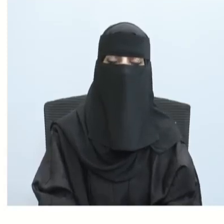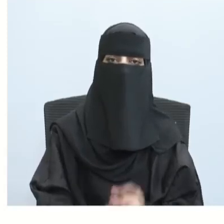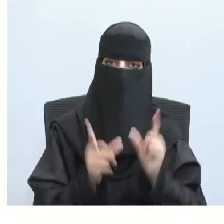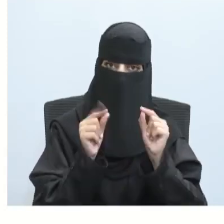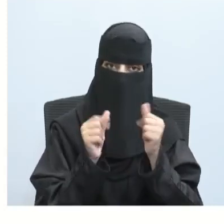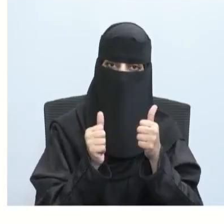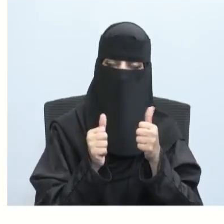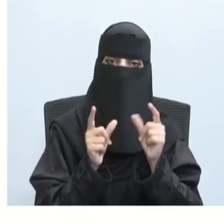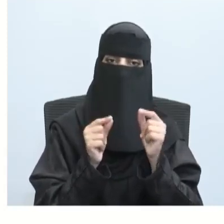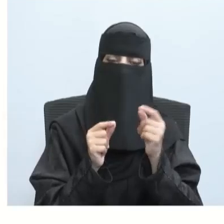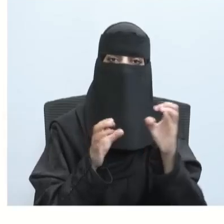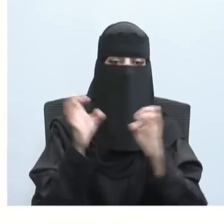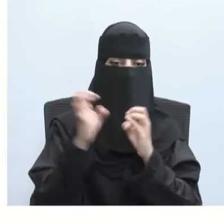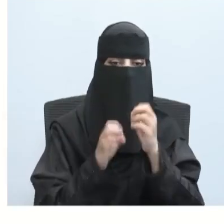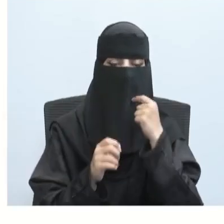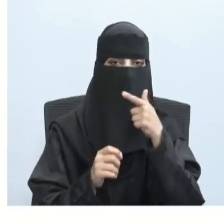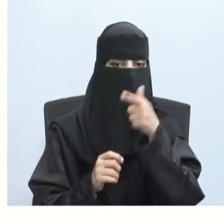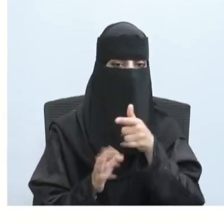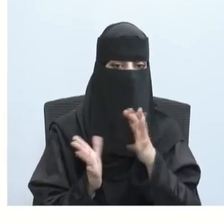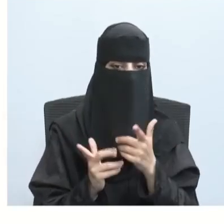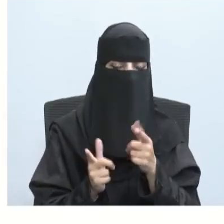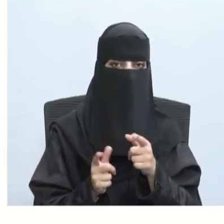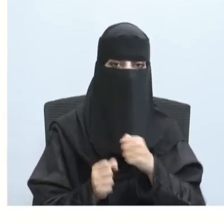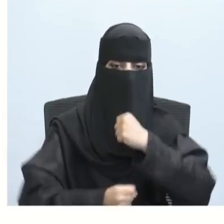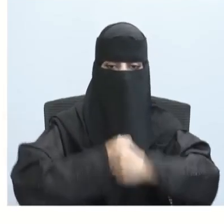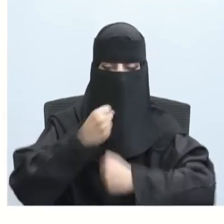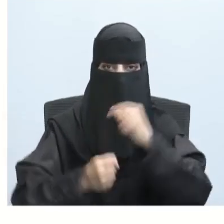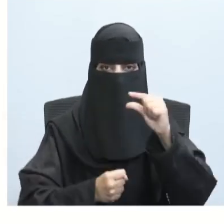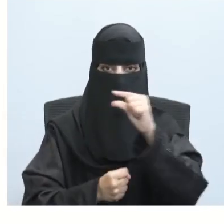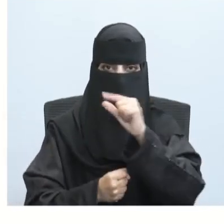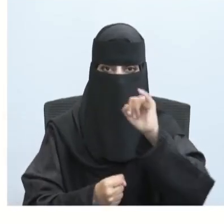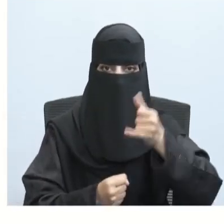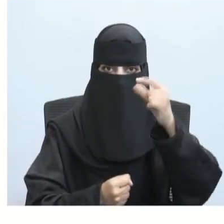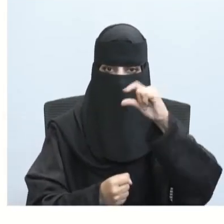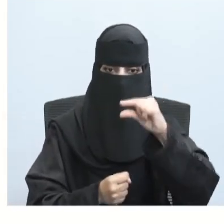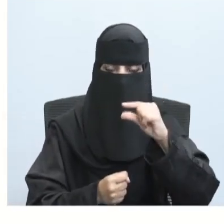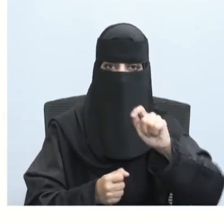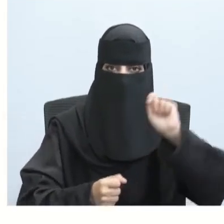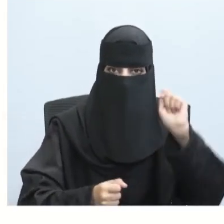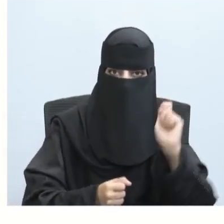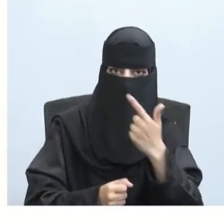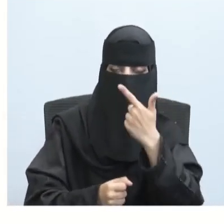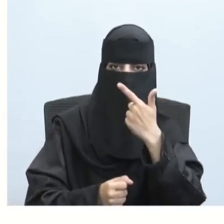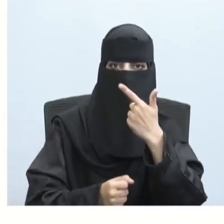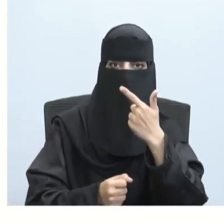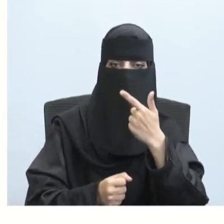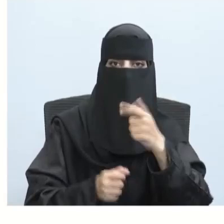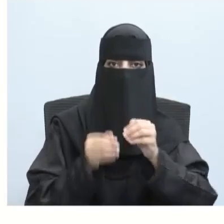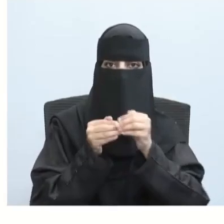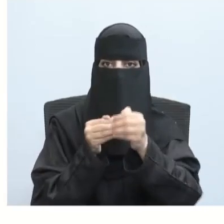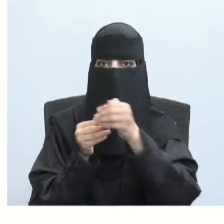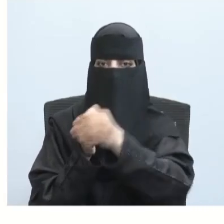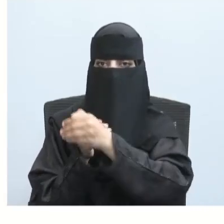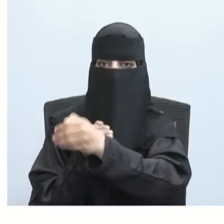احسنتم رائعون اذا نقول تتحرك دقائق الجليد بسرعه وبتباعد